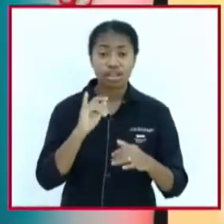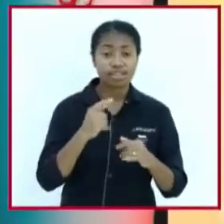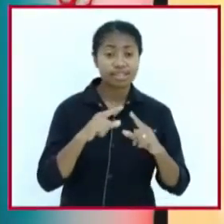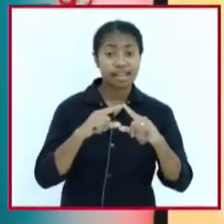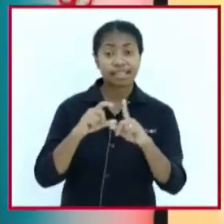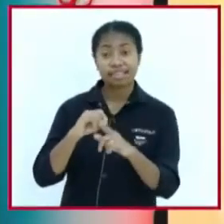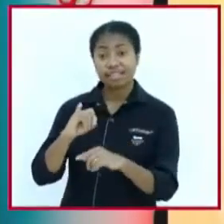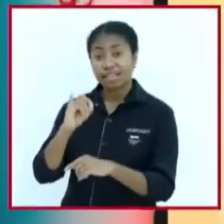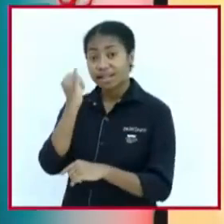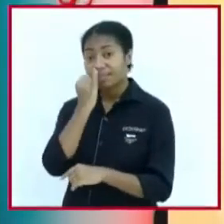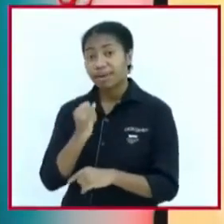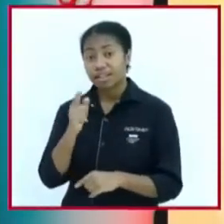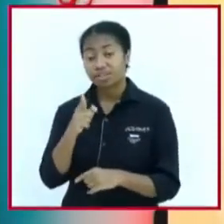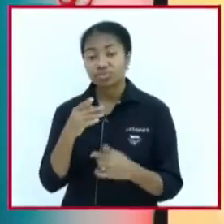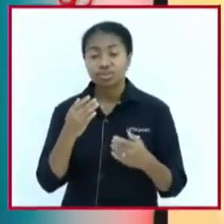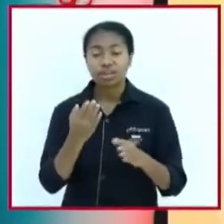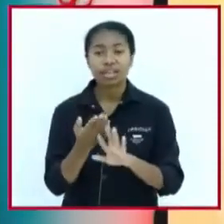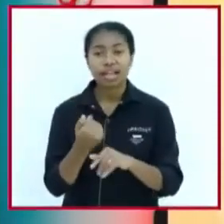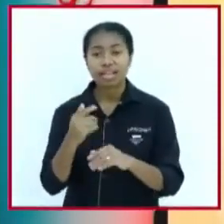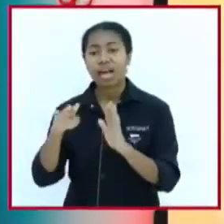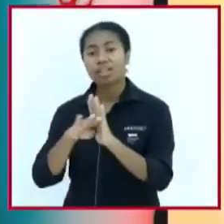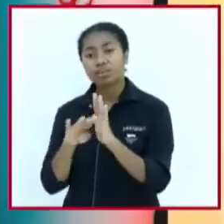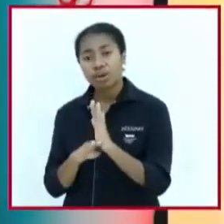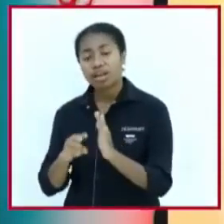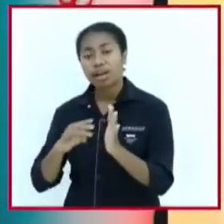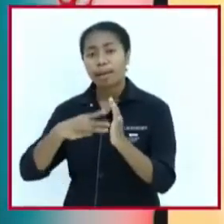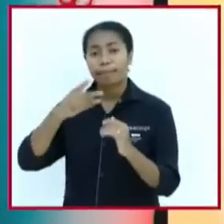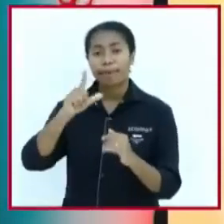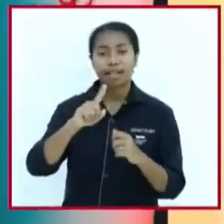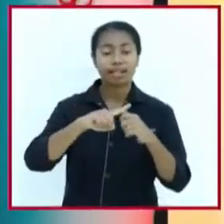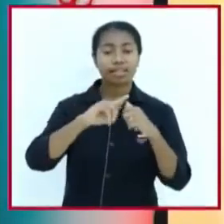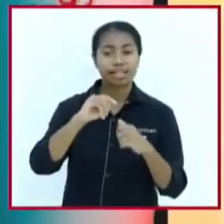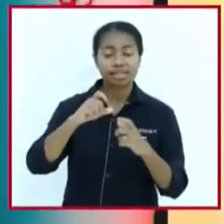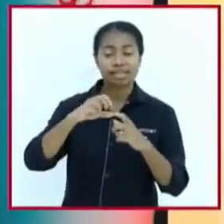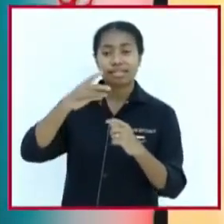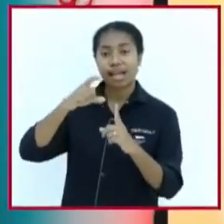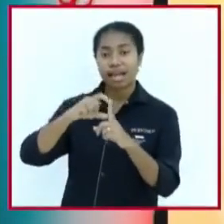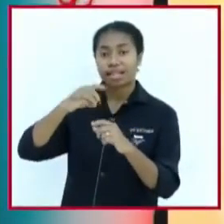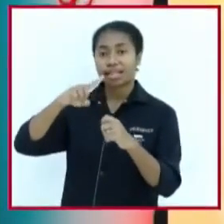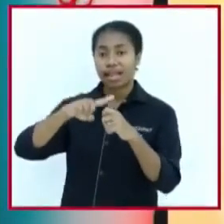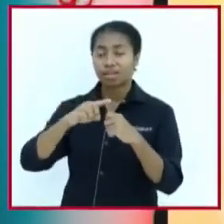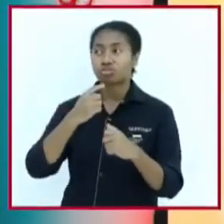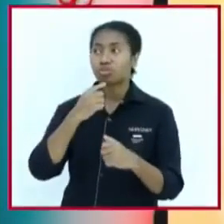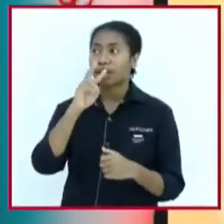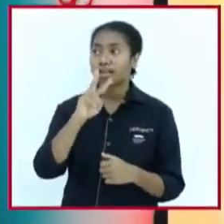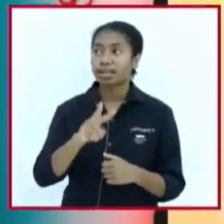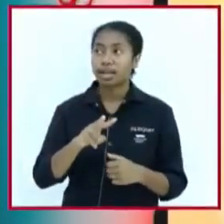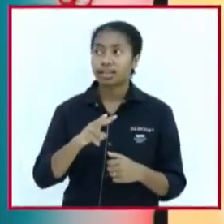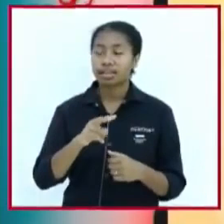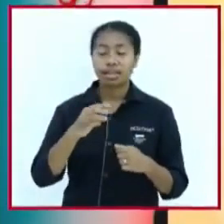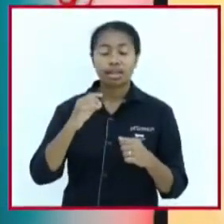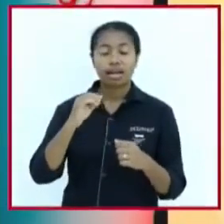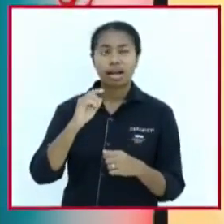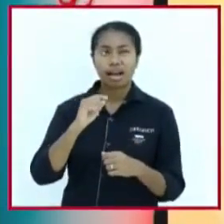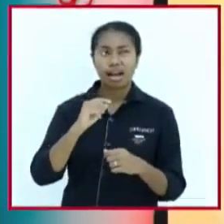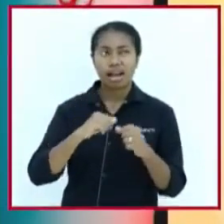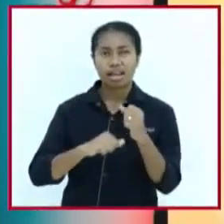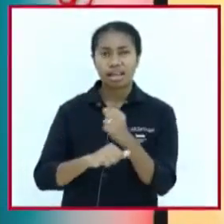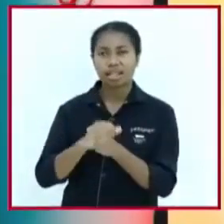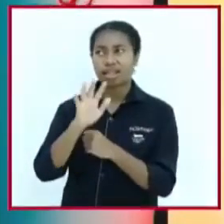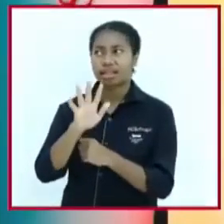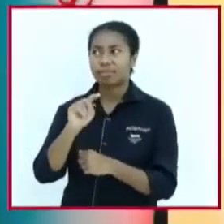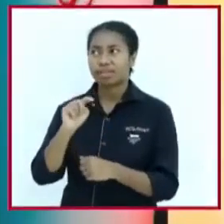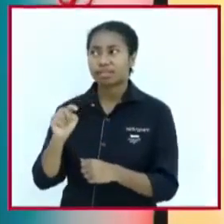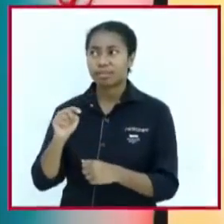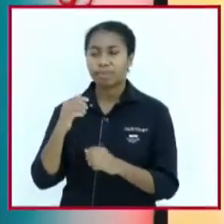dari Hai adegan melkisedek pasal 5 ayat 6 dan 10 sebagaimana FirmanNya dalam satu nice